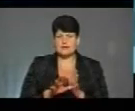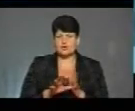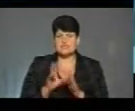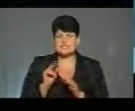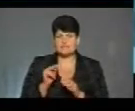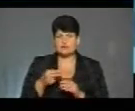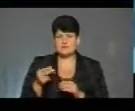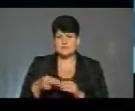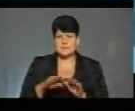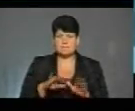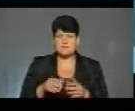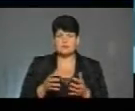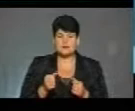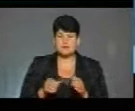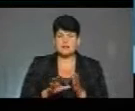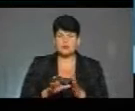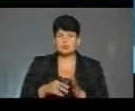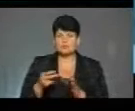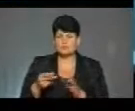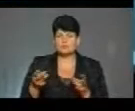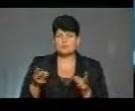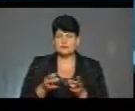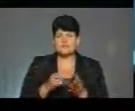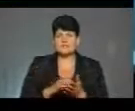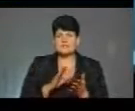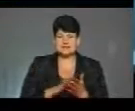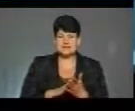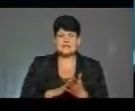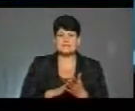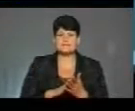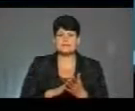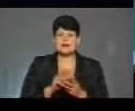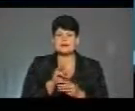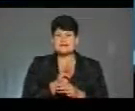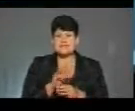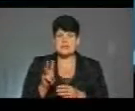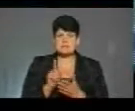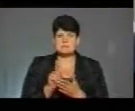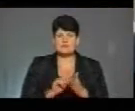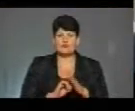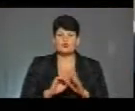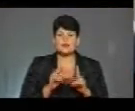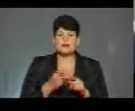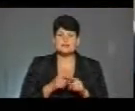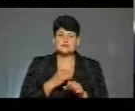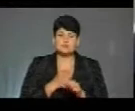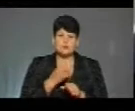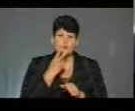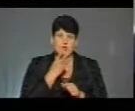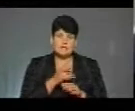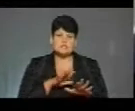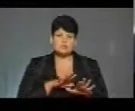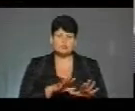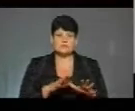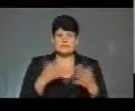підпис. Після отримання електронного підпису потрібно зареєструватися на сайті Пенсійного фонду. Як це зробити, показує заступник